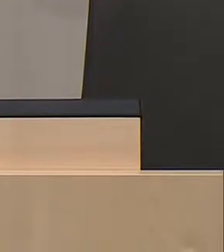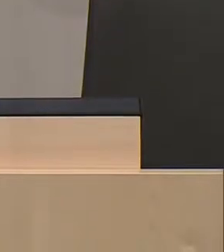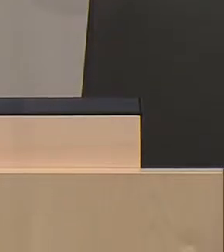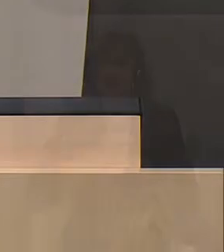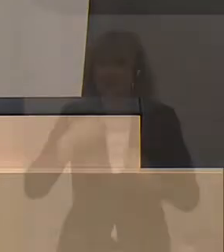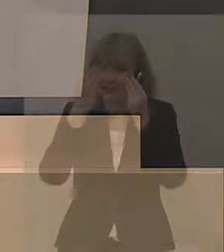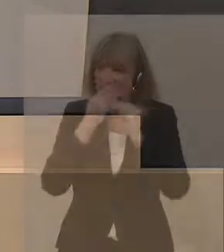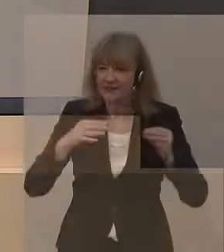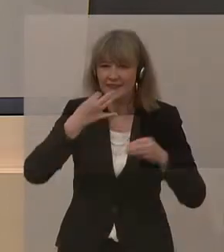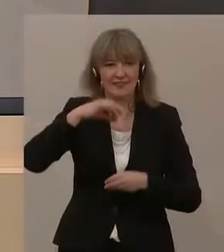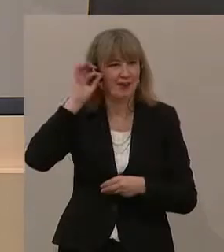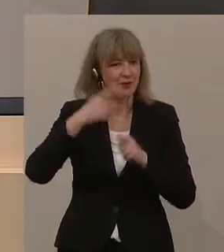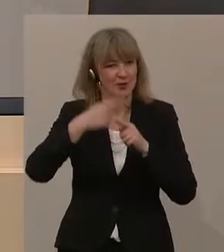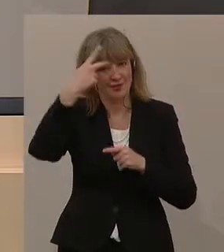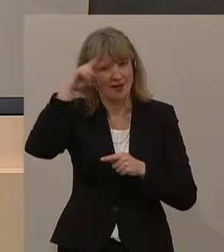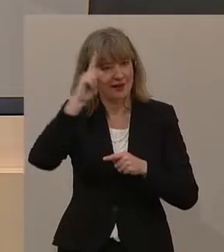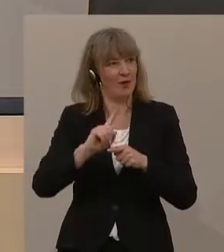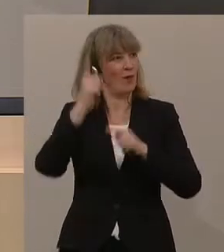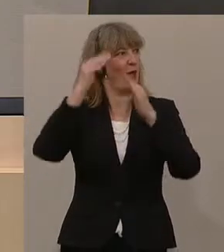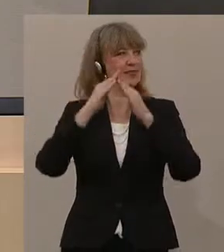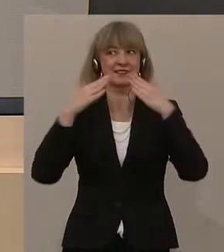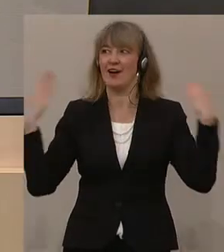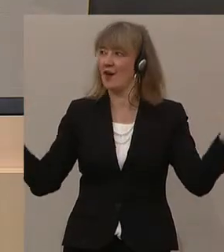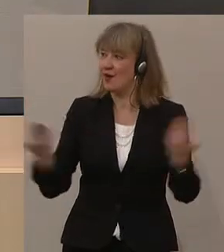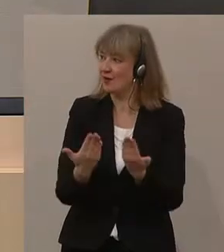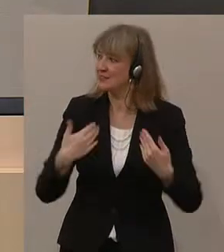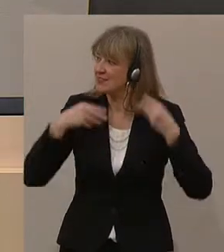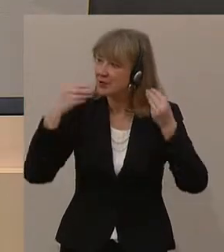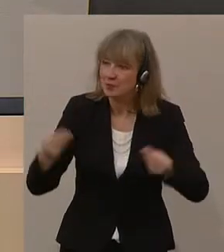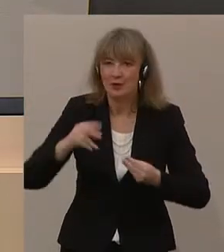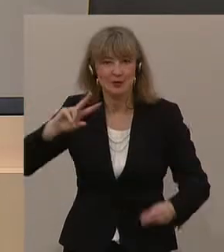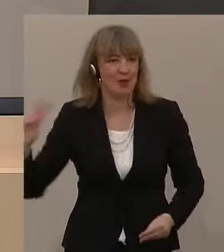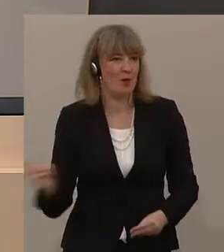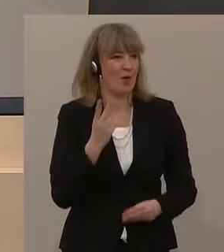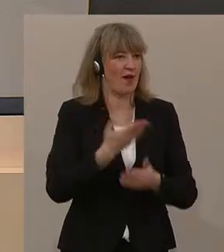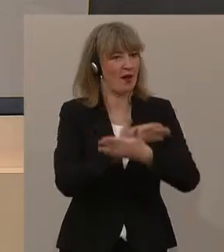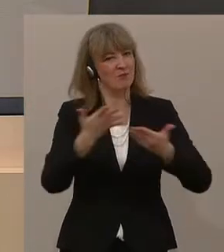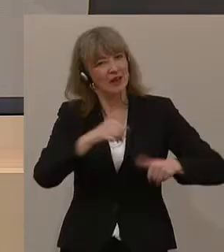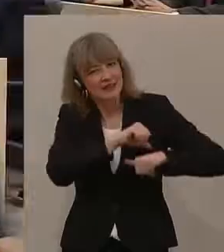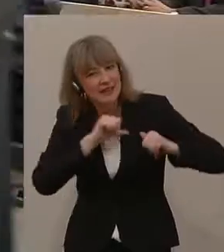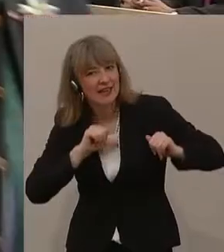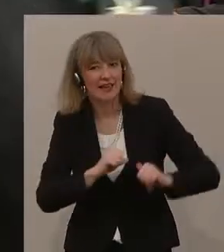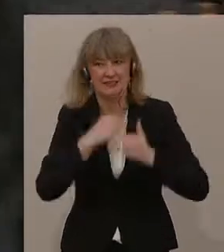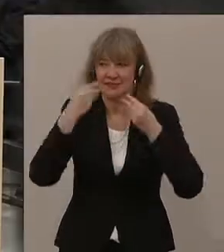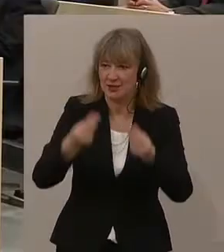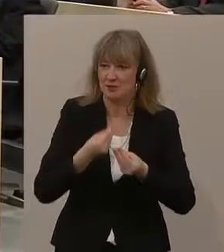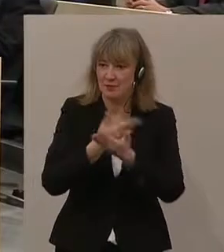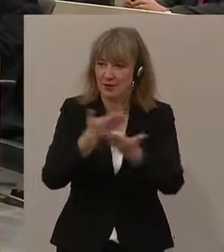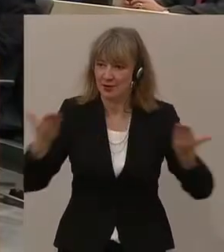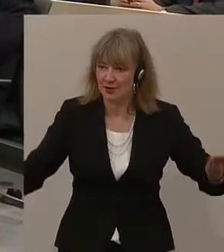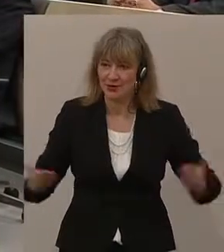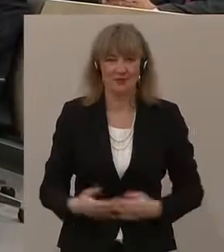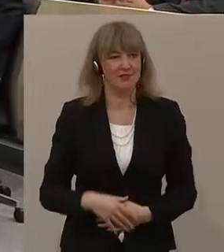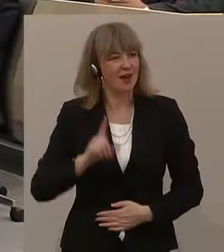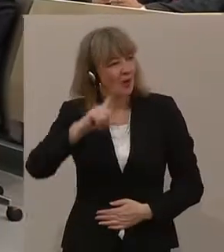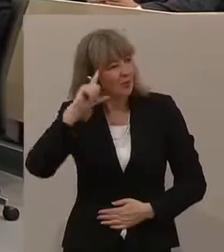Meine sehr geehrten Damen und Herren des Hohen Hauses, ich begrüße Sie nochmals sehr herzlich, vor allem jene,